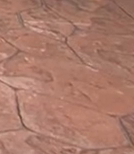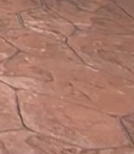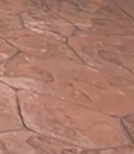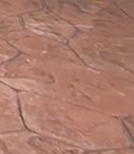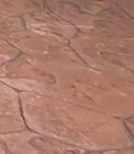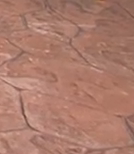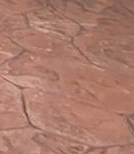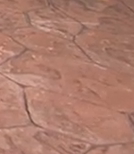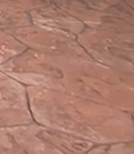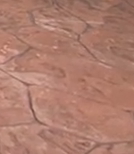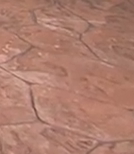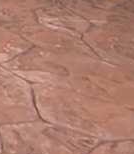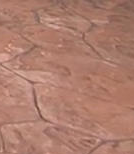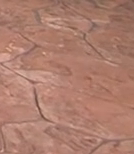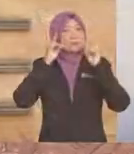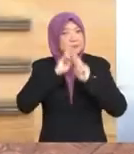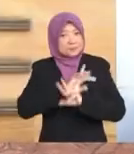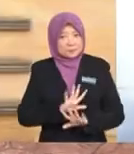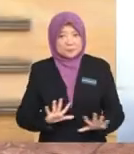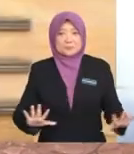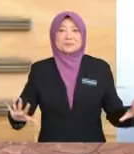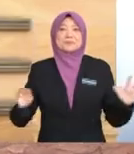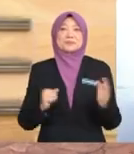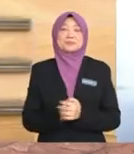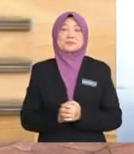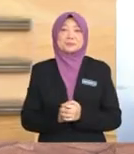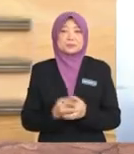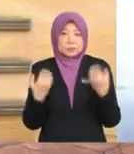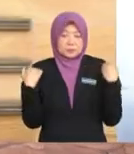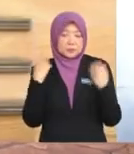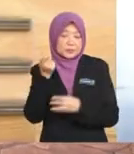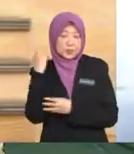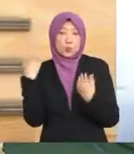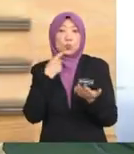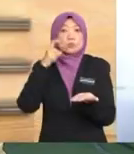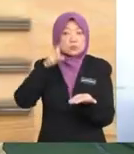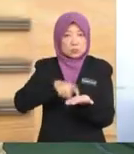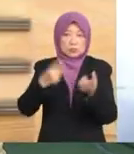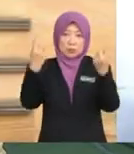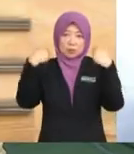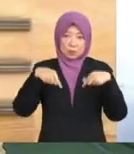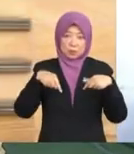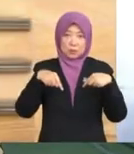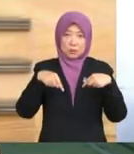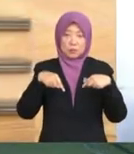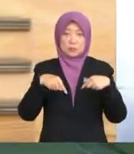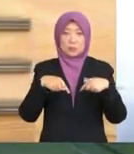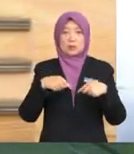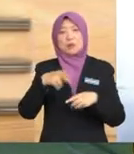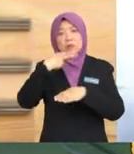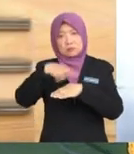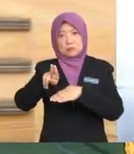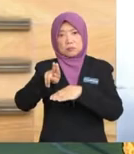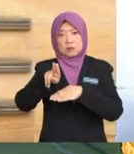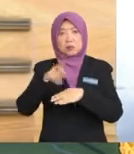nafas. Okey, relax, Rina. Okey. Tadi, ada pelanggan datang. Dia pulangkan balik apa yang